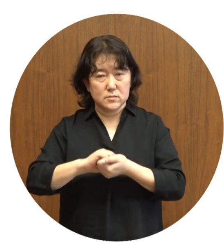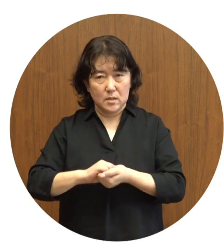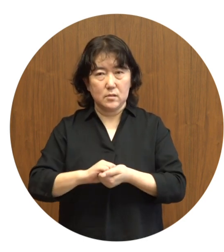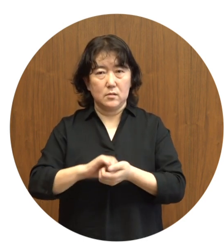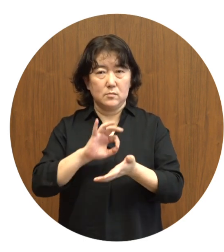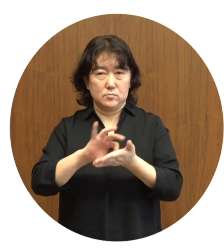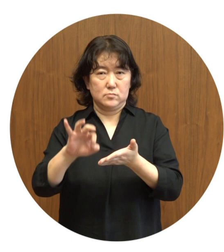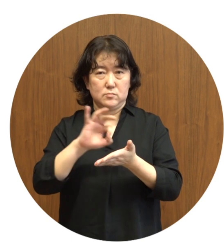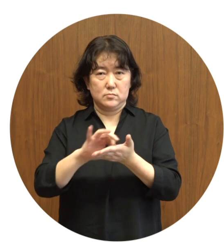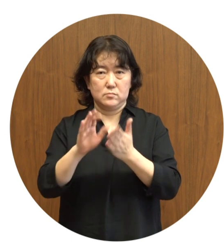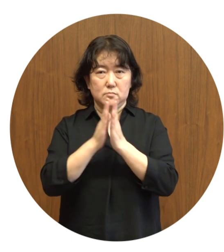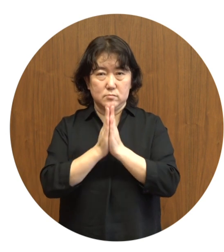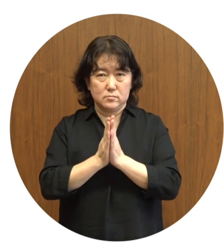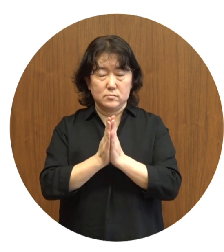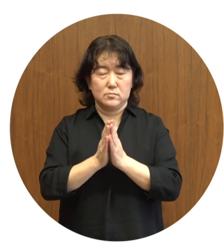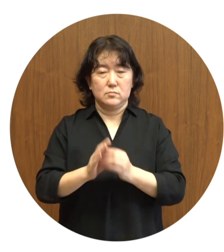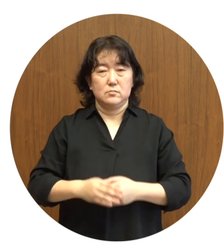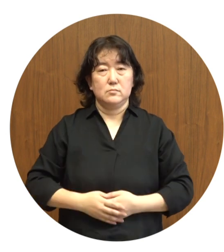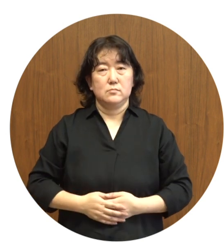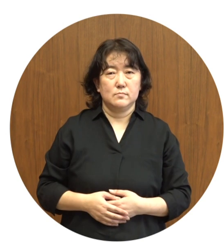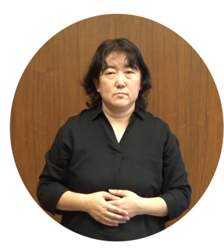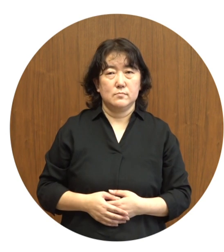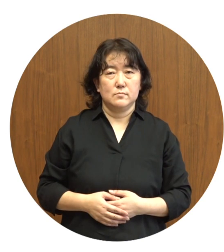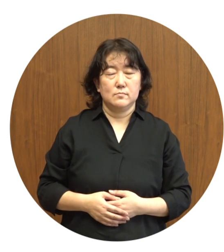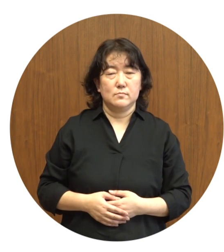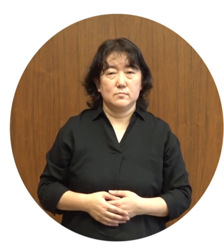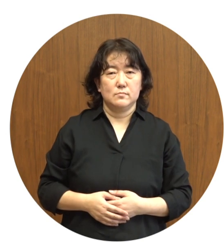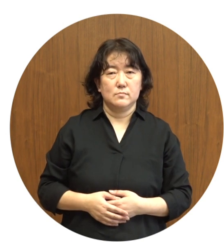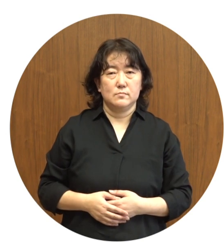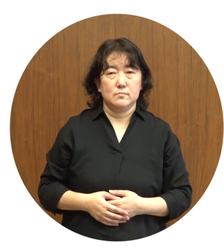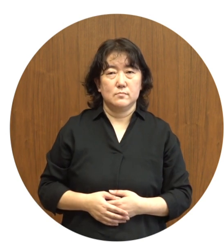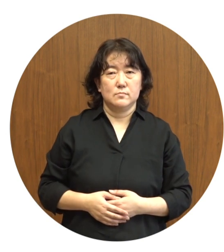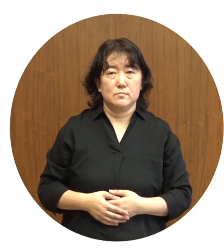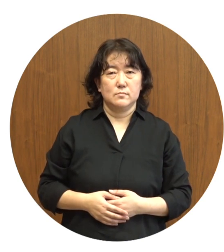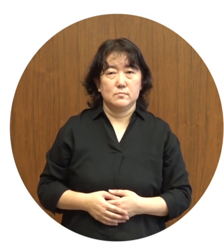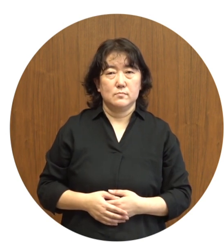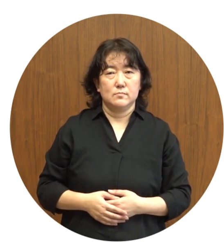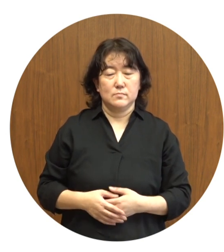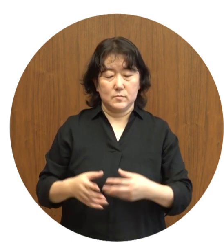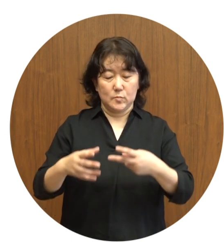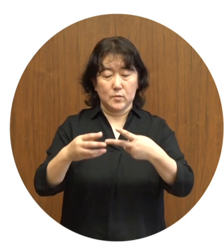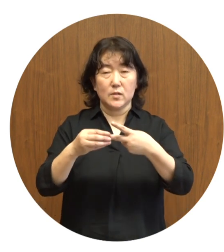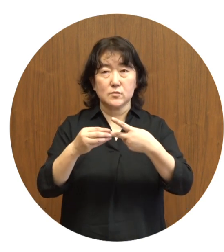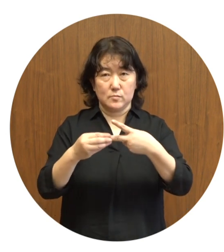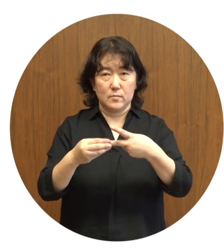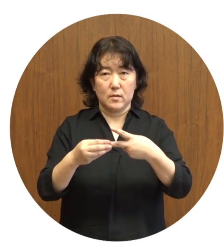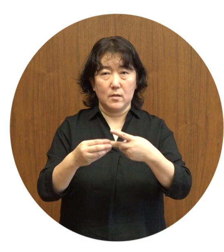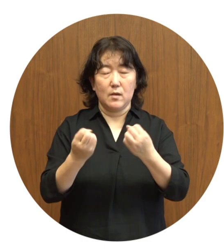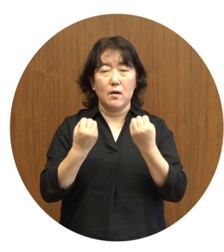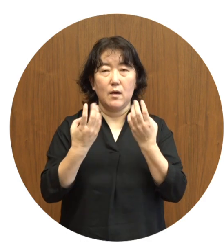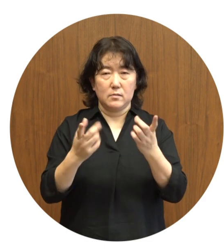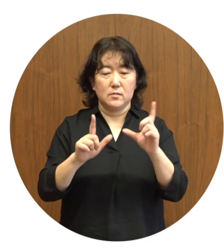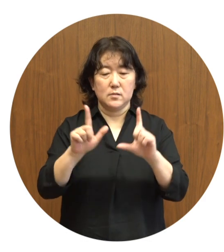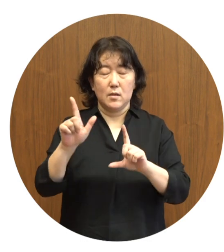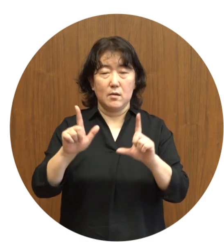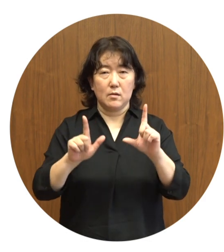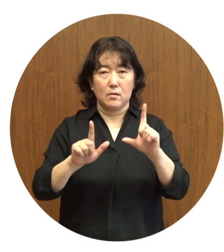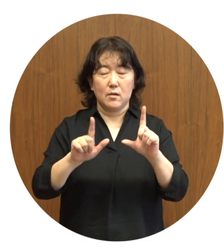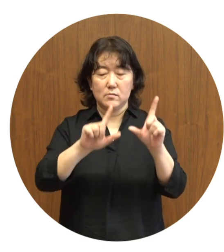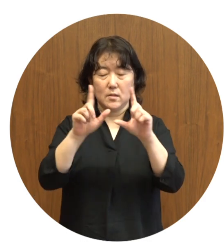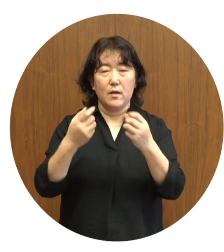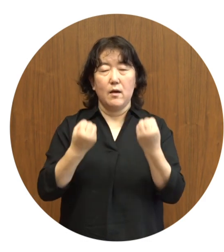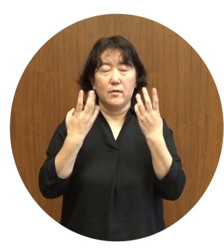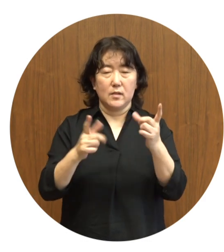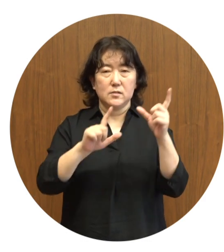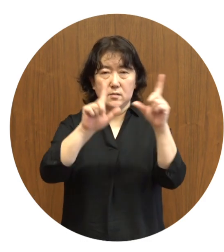活用いただきますようお願い申し上げます。次に2つ目ですが、新しい生活様式の徹底です